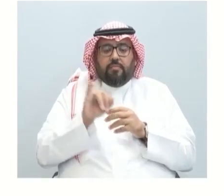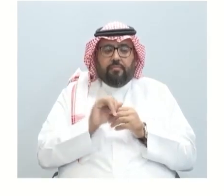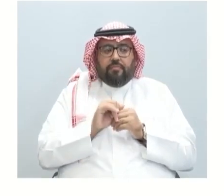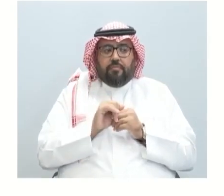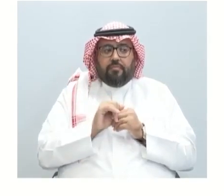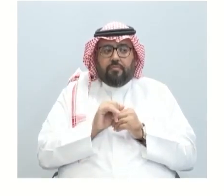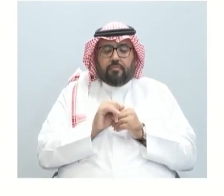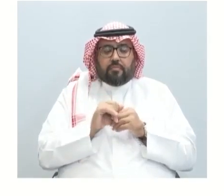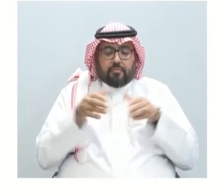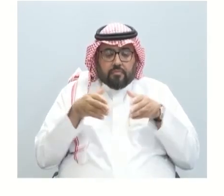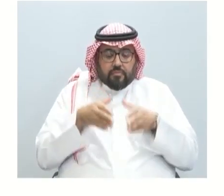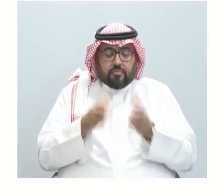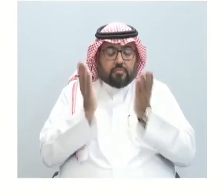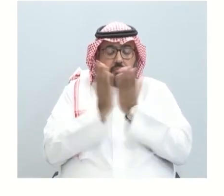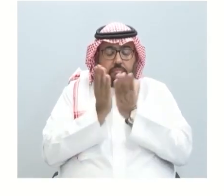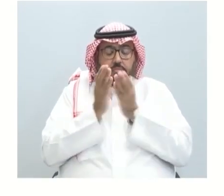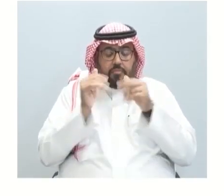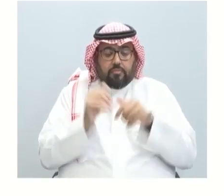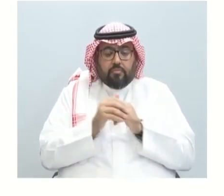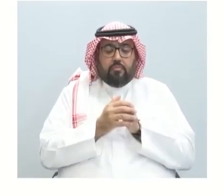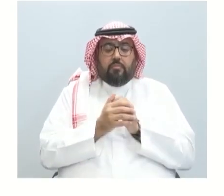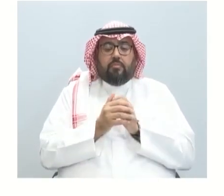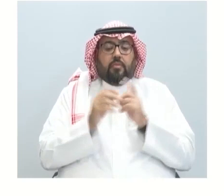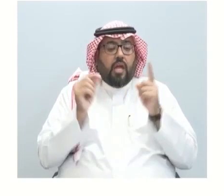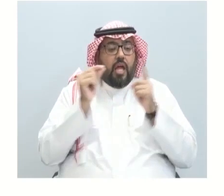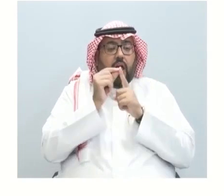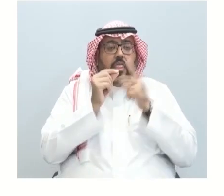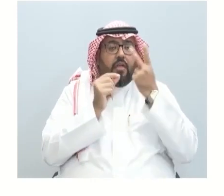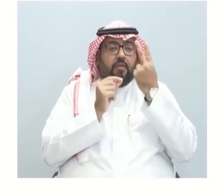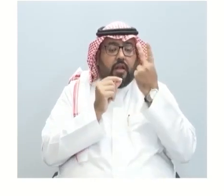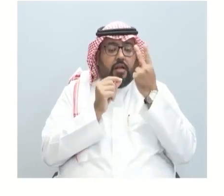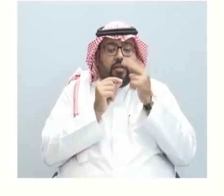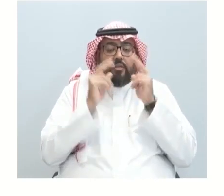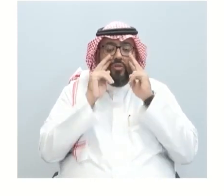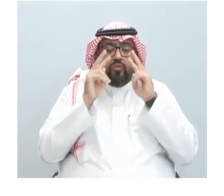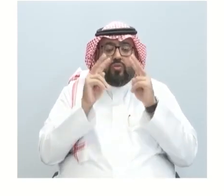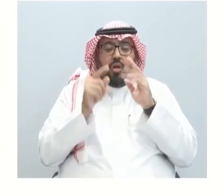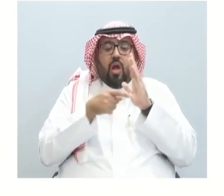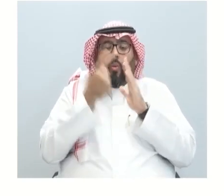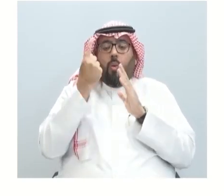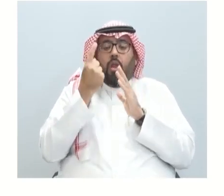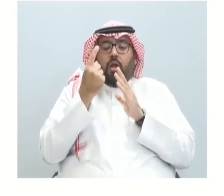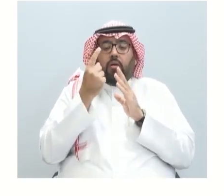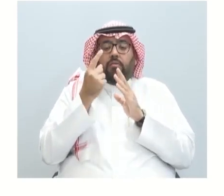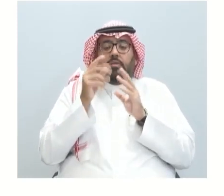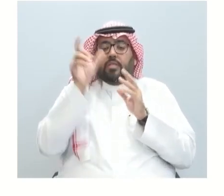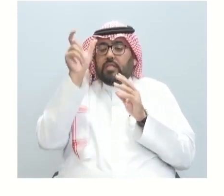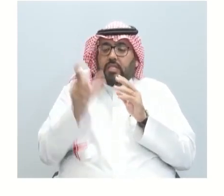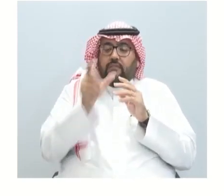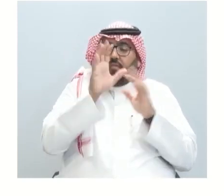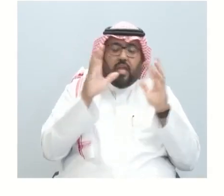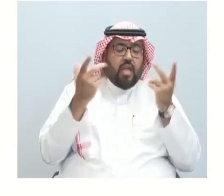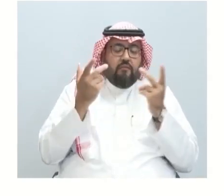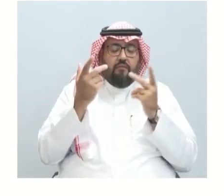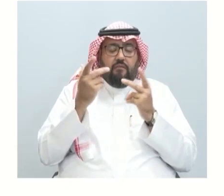بلازم خلال دراستنا لهذا الدرس لدينا هدفان يظهران هنا على الشاشه في الهدف الاول بان تصف وتصفي